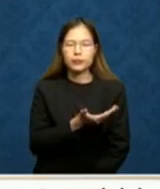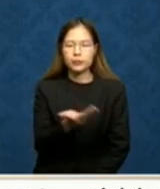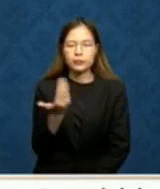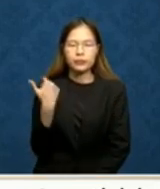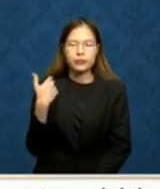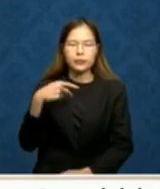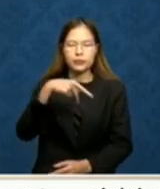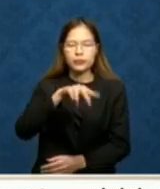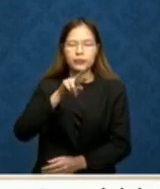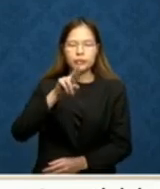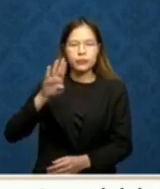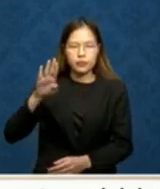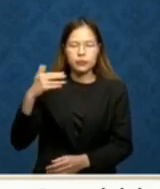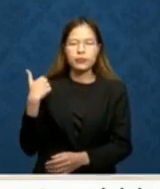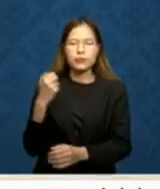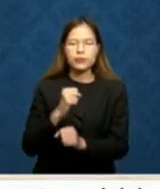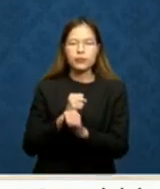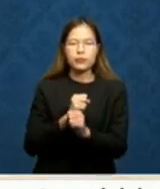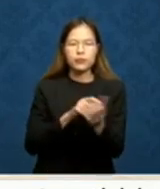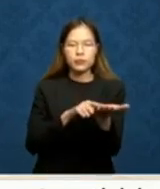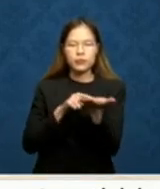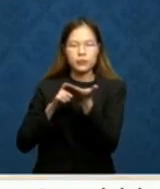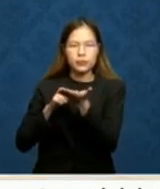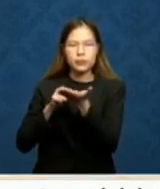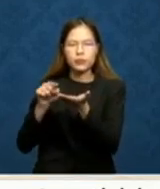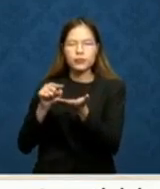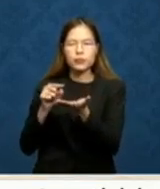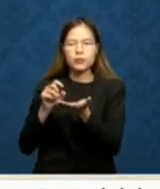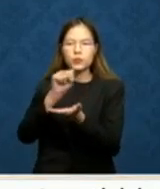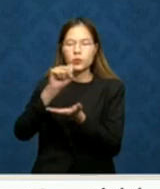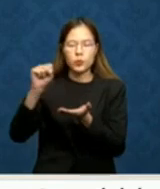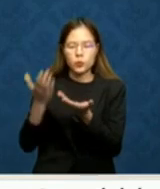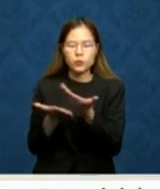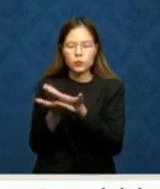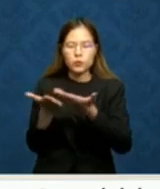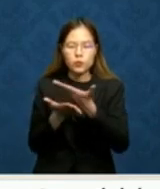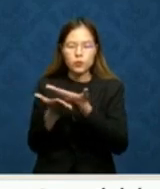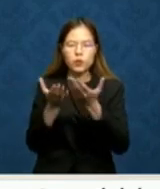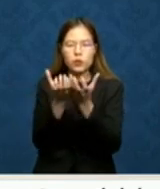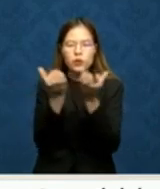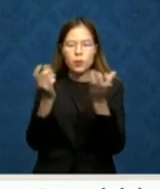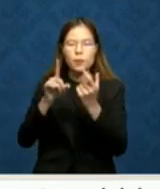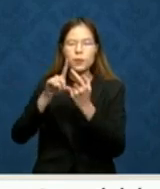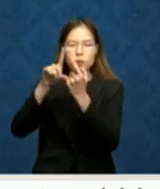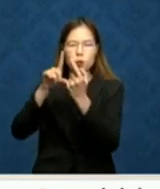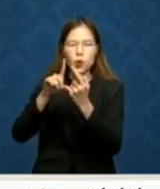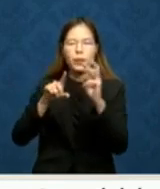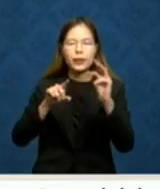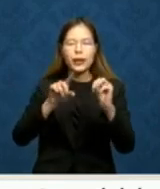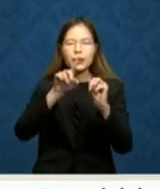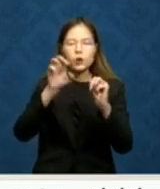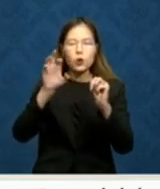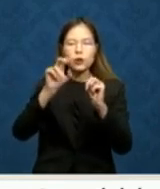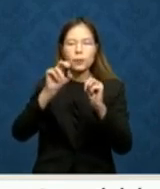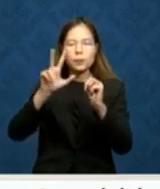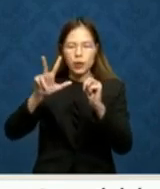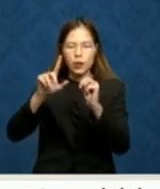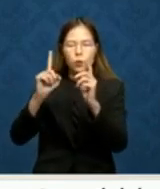อร่างพระราชบัญญัติมายังสภาผู้แทนราษฎรเพื่อพิจารณาตามรัฐธรรมนูญมาตรา133วงเล็บ